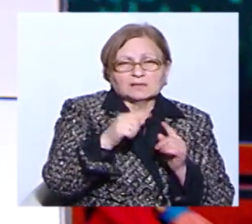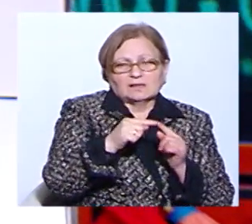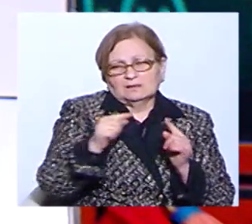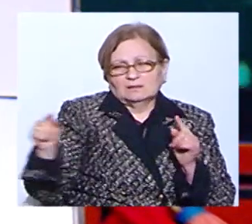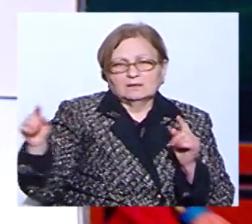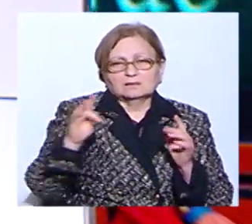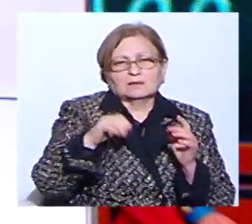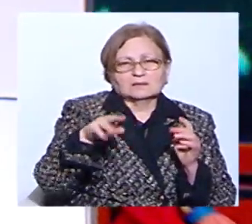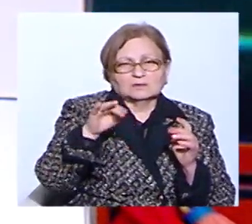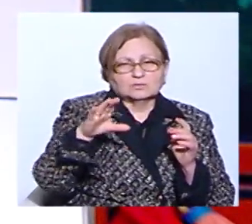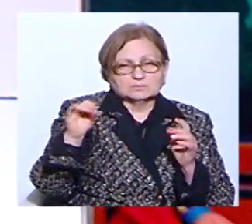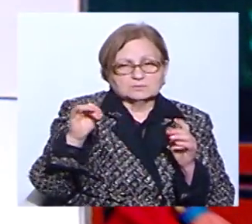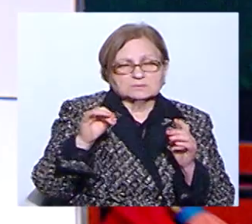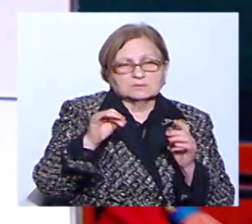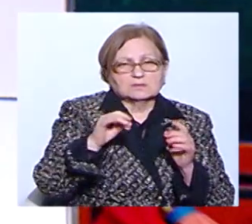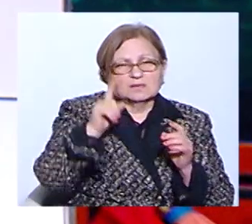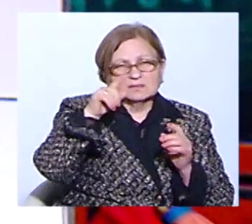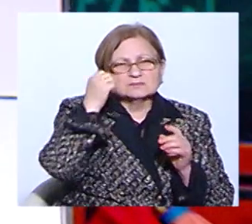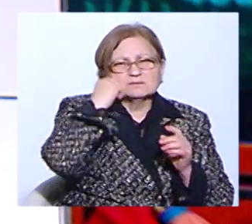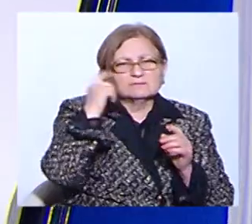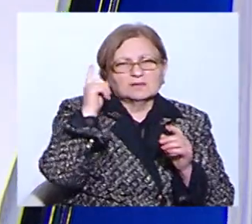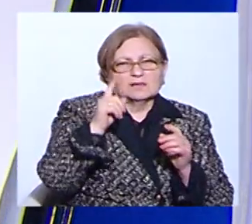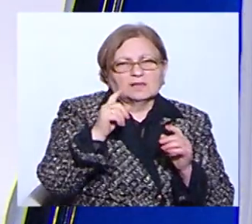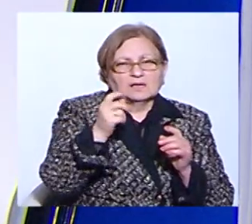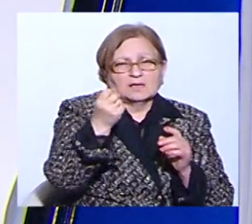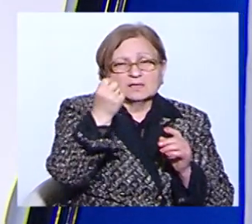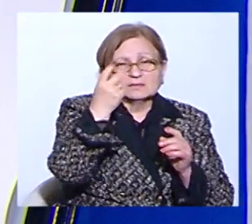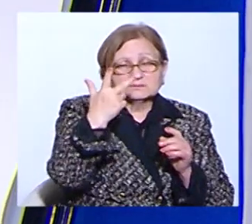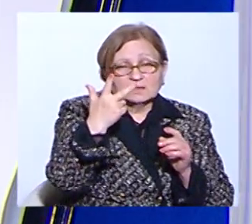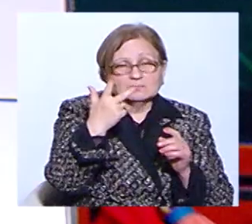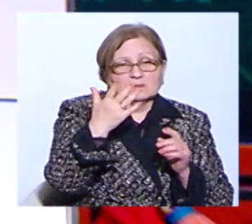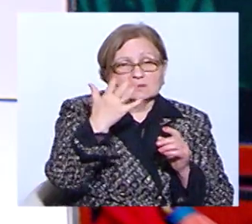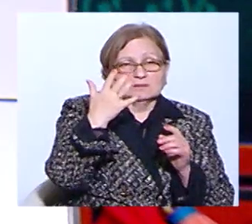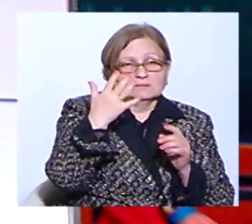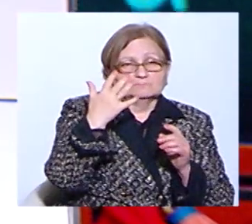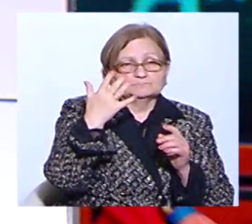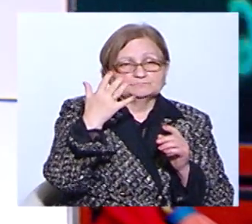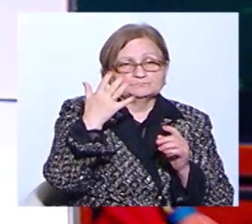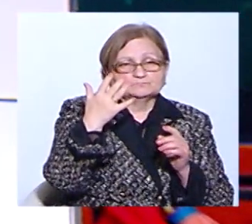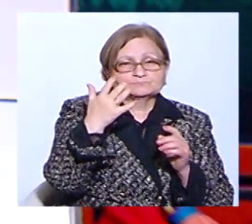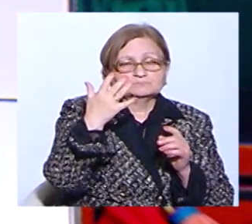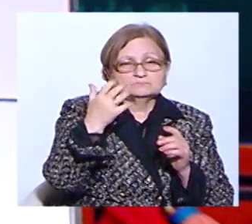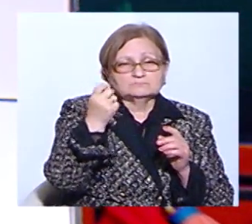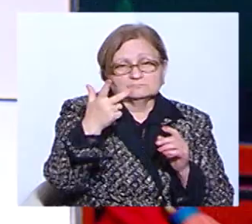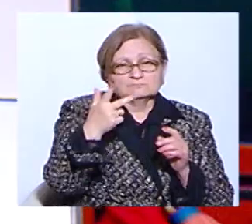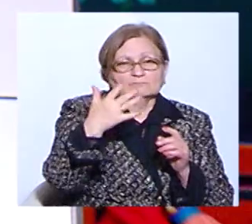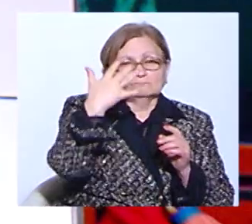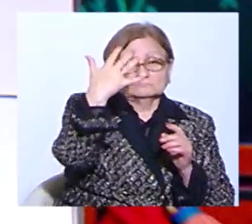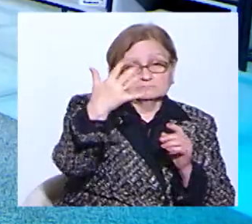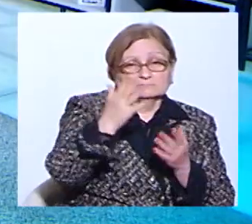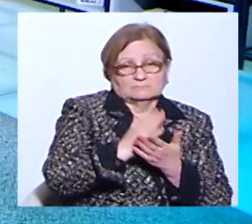შეგვიძლია ვნახოთ პითაგორის თეორემით. 13 როცა არის კათეტი და 5 არის უბრალოდ ჰიპოთენუზა და 5 არის ერთ-ერთი